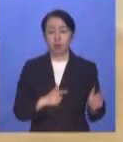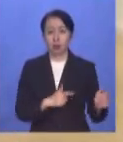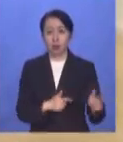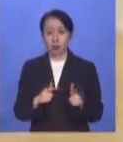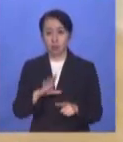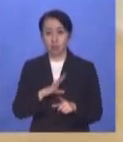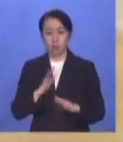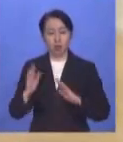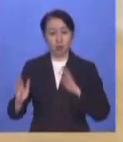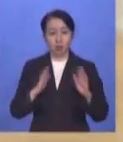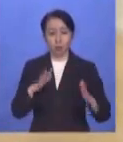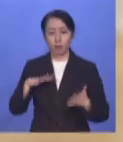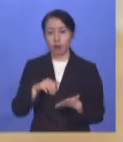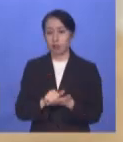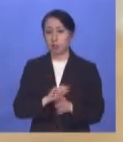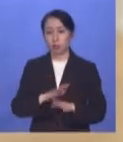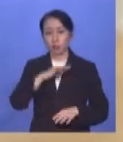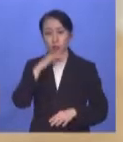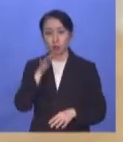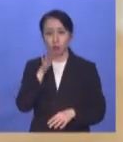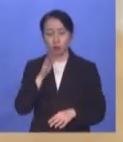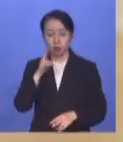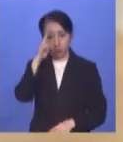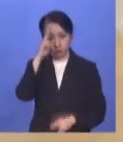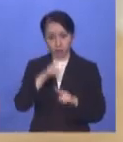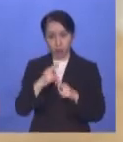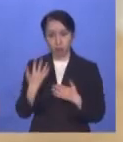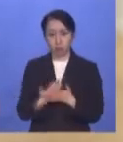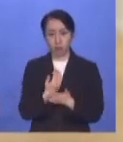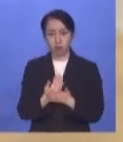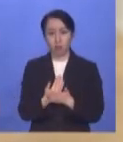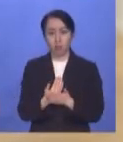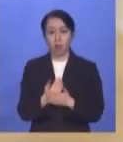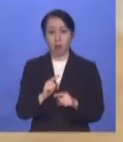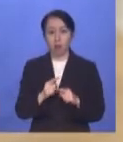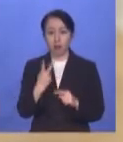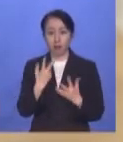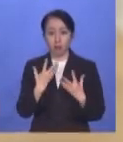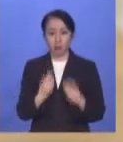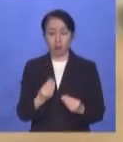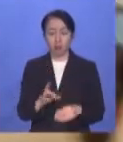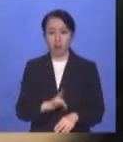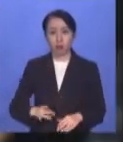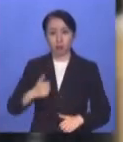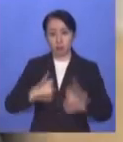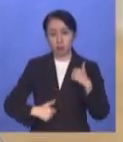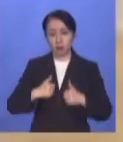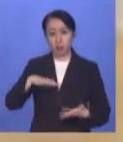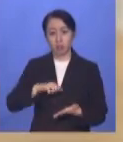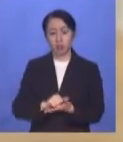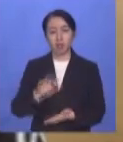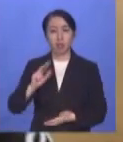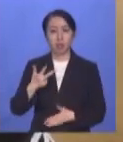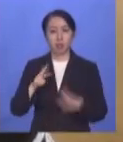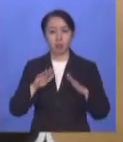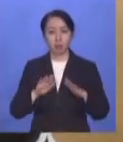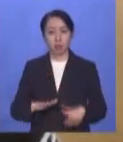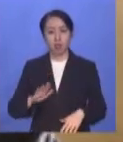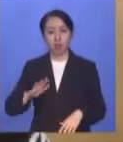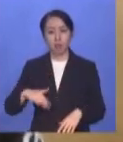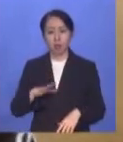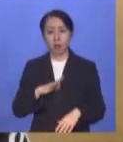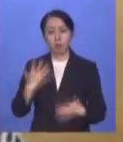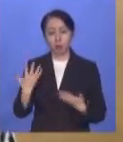Изготовление этого робота не заняло много времени. Мы с братом собрали его не менее чем за 2 дня. В районных соревнованиях мы заняли 3-е место. После